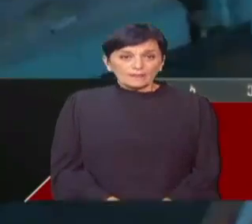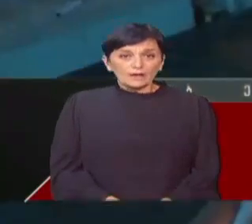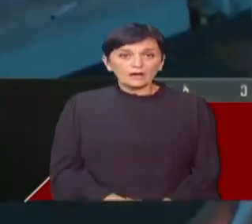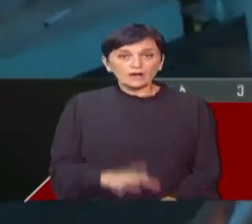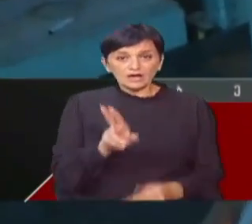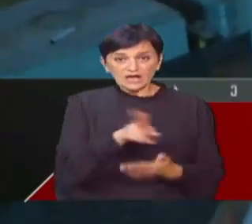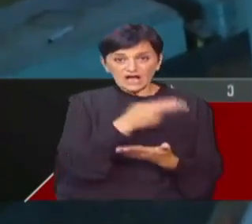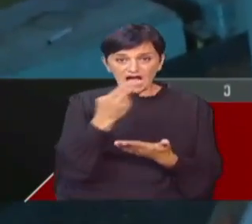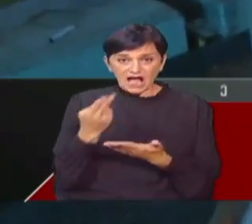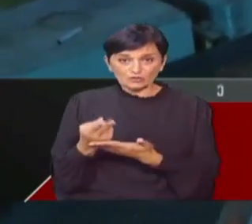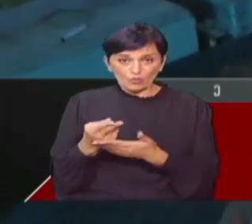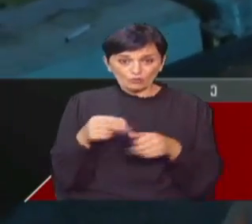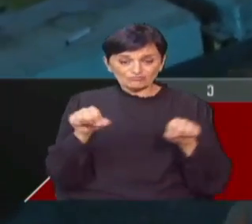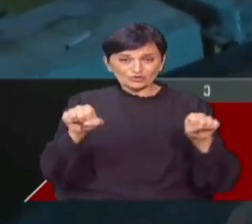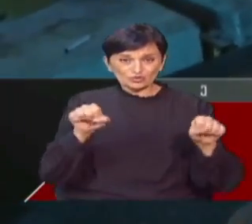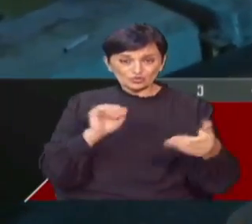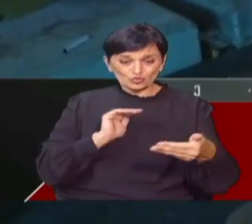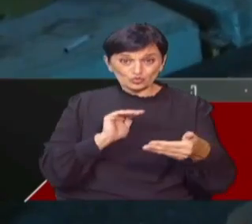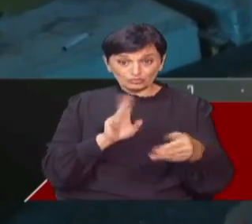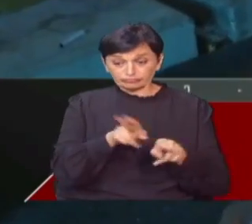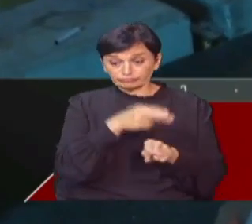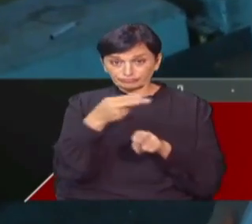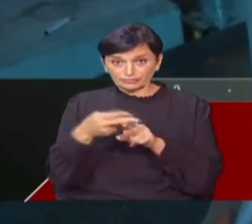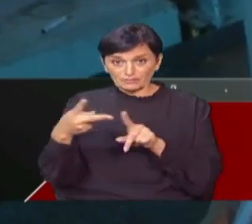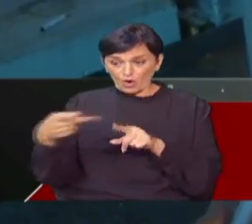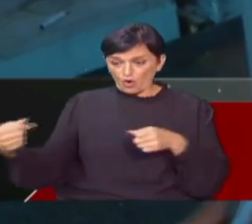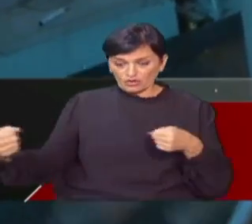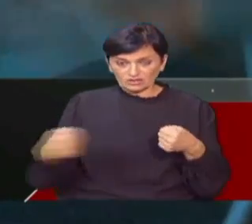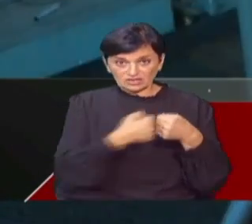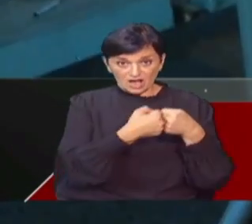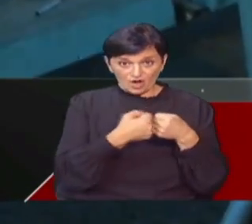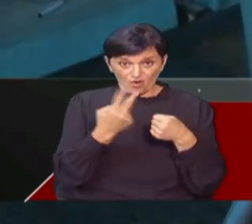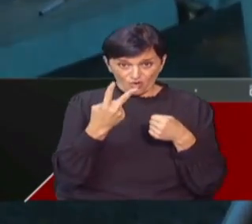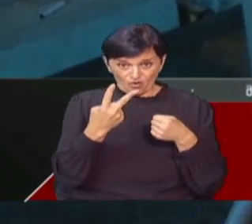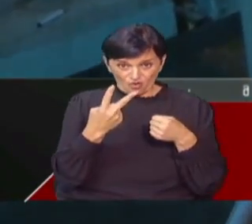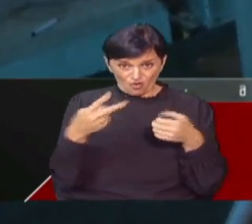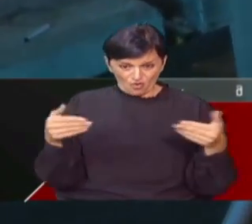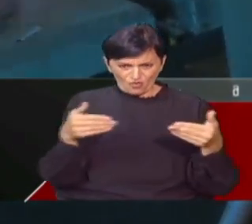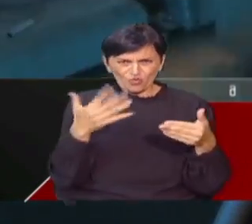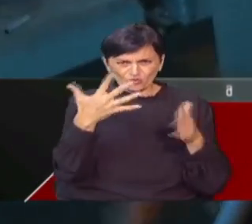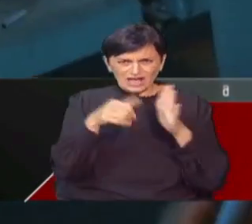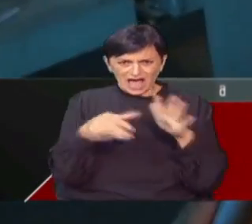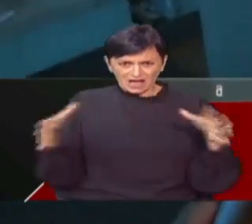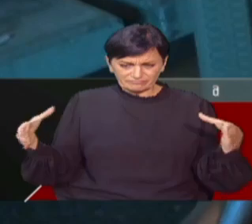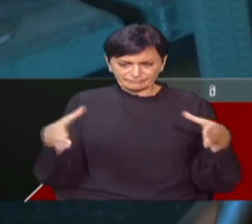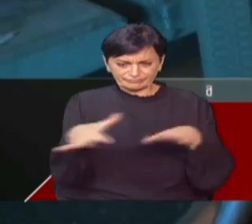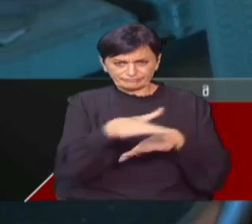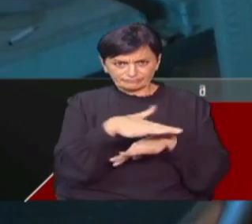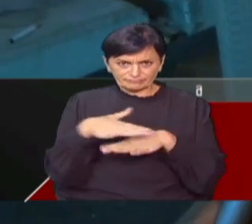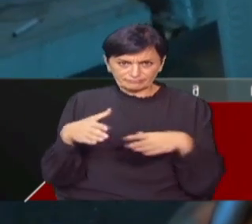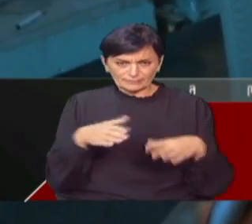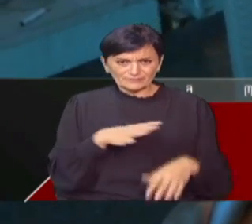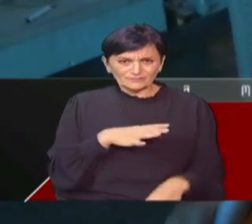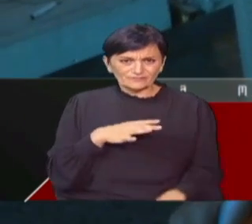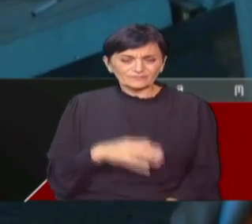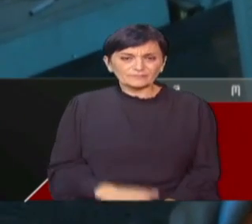Გადმოვარდა სკუტერი და ხოლმე მეორემ დაარტყეს. ა ორი ერთად მივიდა. ერთად 5 6 ერთად. სამუშაოში